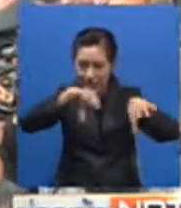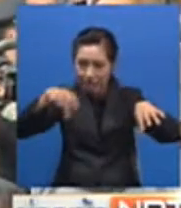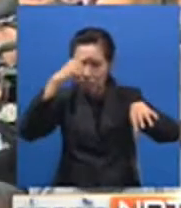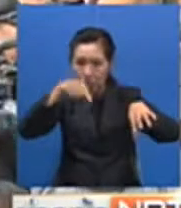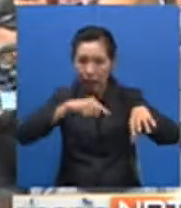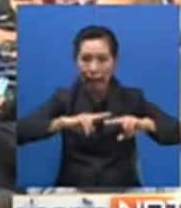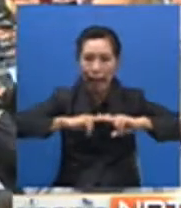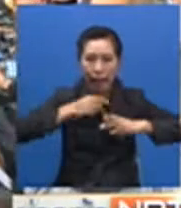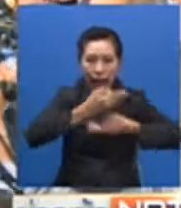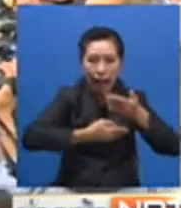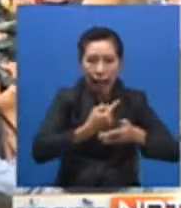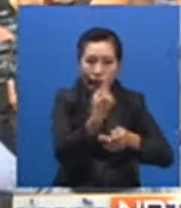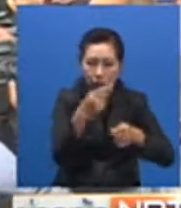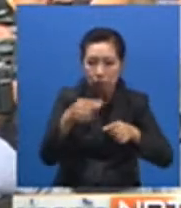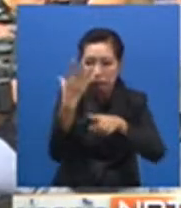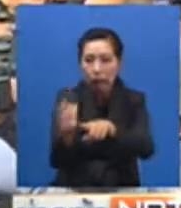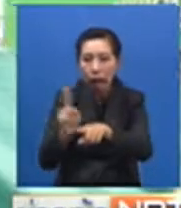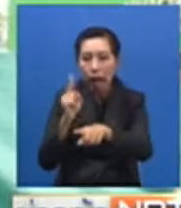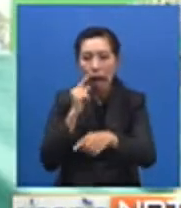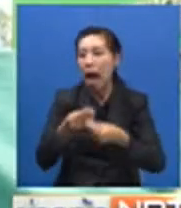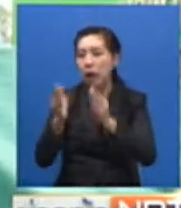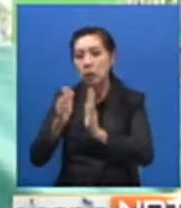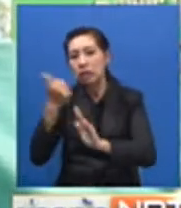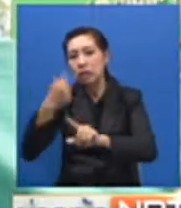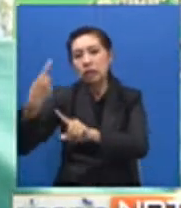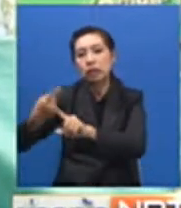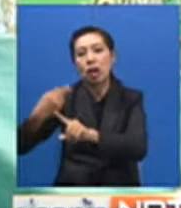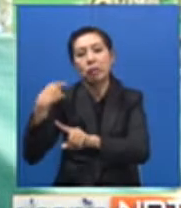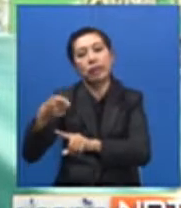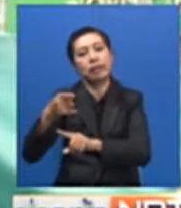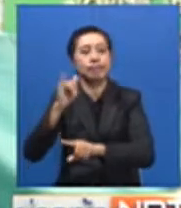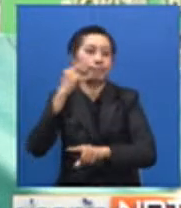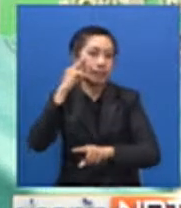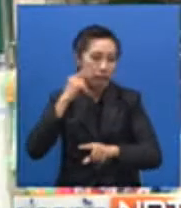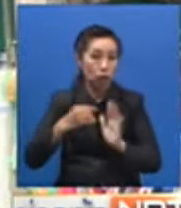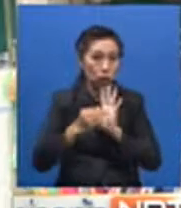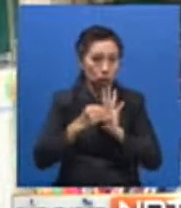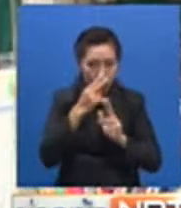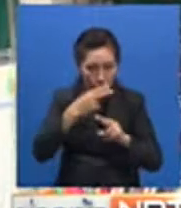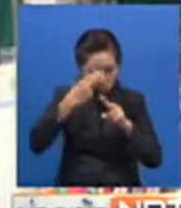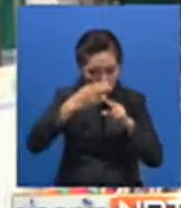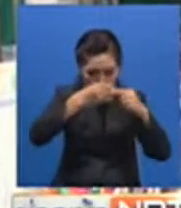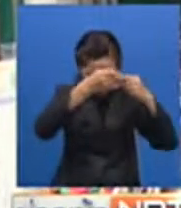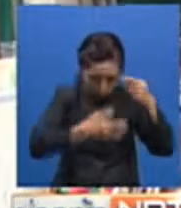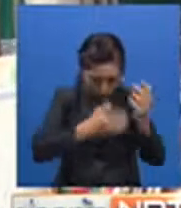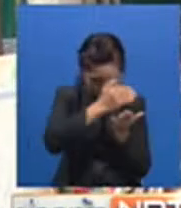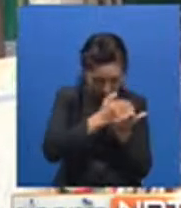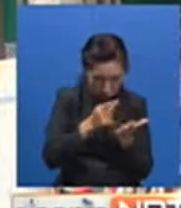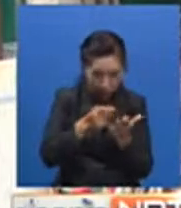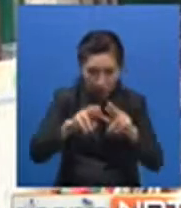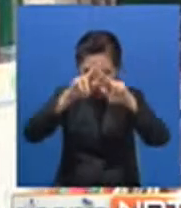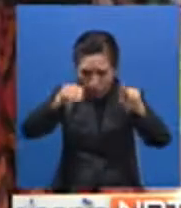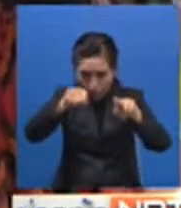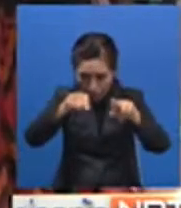อจึงได้กำชับให้สำนักงานเขตตรวจสอบรายชื่อผู้ค้าอีกครั้งหากพบว่ามีรายชื่อแต่ไม่เคยมาขายของจะต้อง